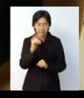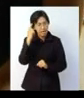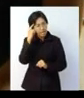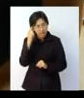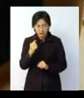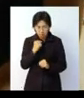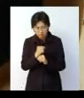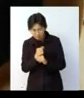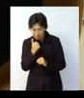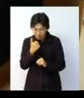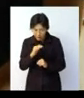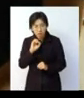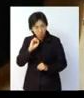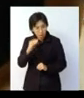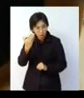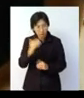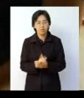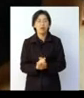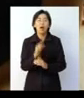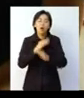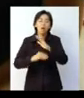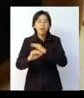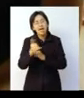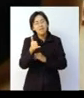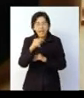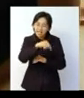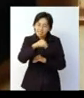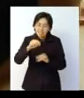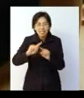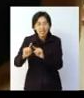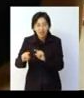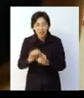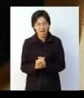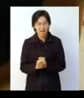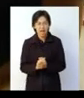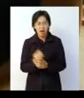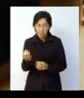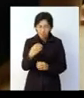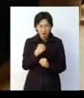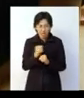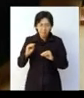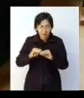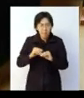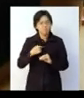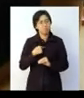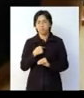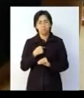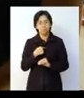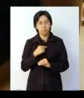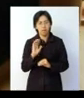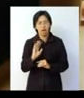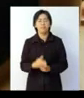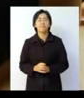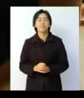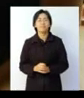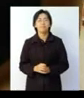บอกไปว่าทำไม่ได้ทำได้แค่นี้แต่ก็จะมีคนที่บางคนบางรายนะบางคนก็อาจจะนอกเหนือจากตรงนี้เราก็บอก